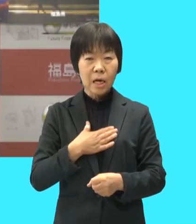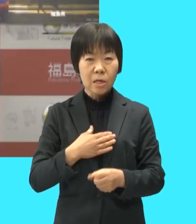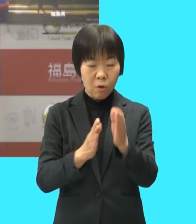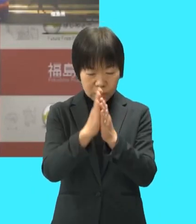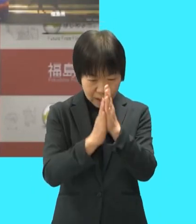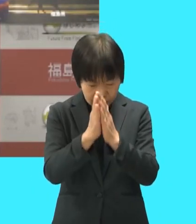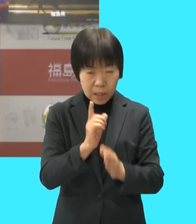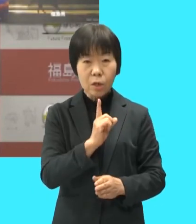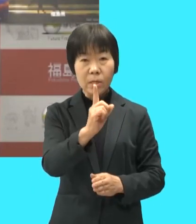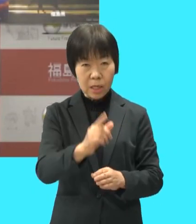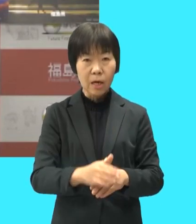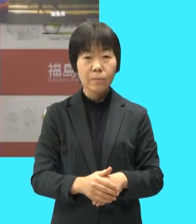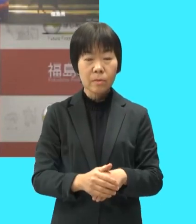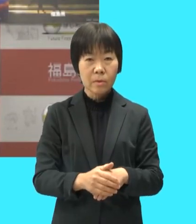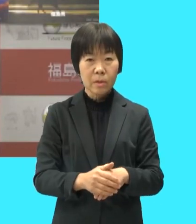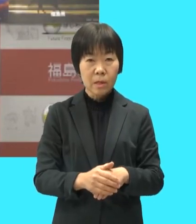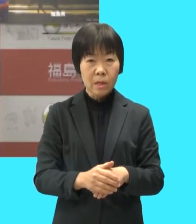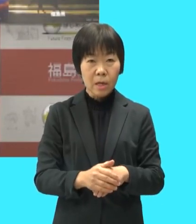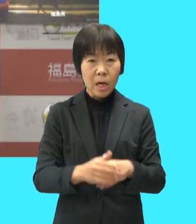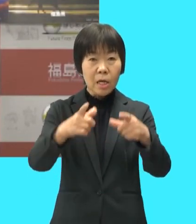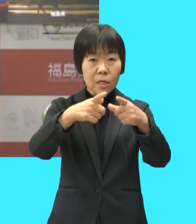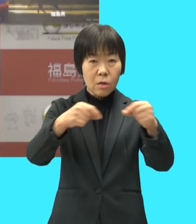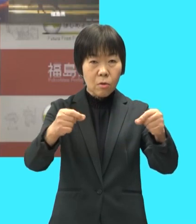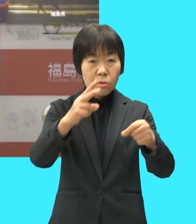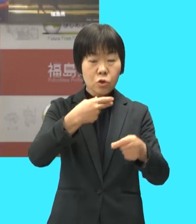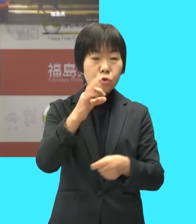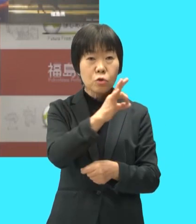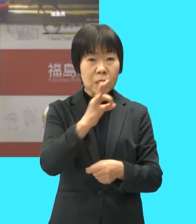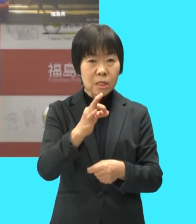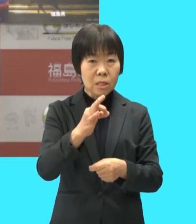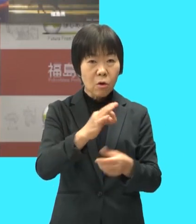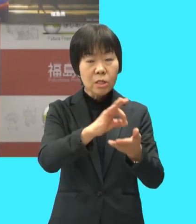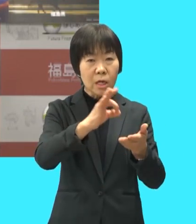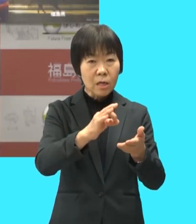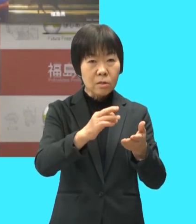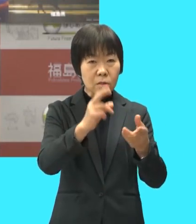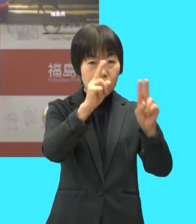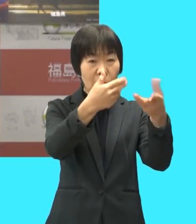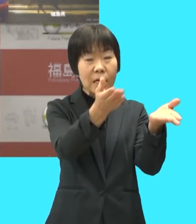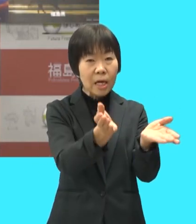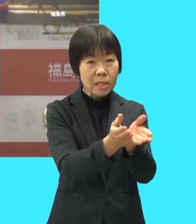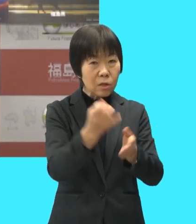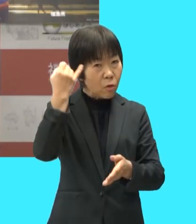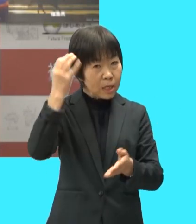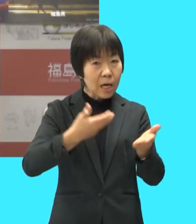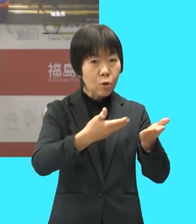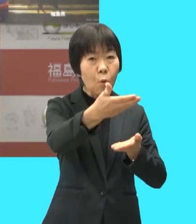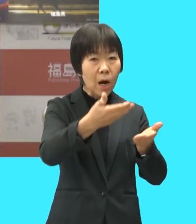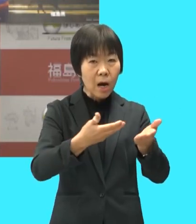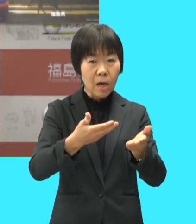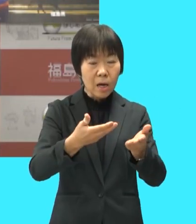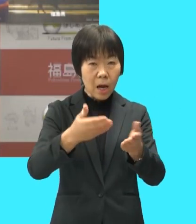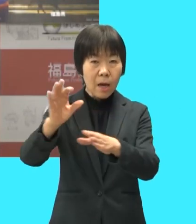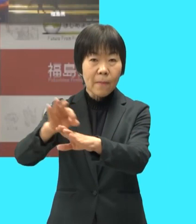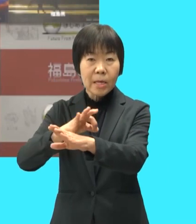。また日本食品を取り扱う業界団体との意見交換や現